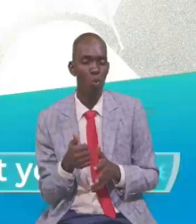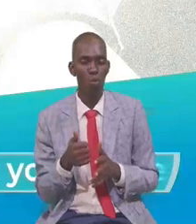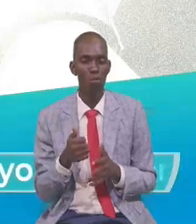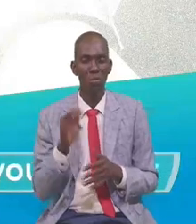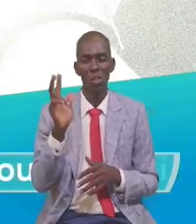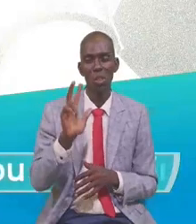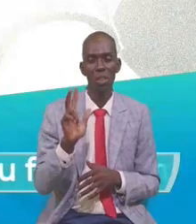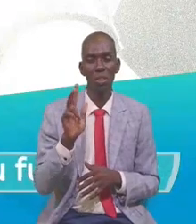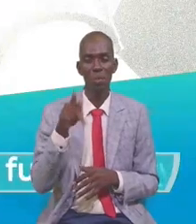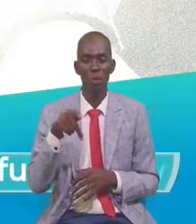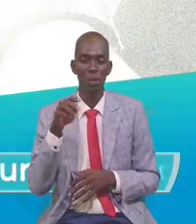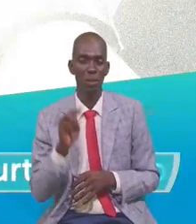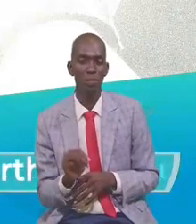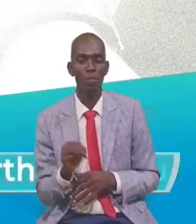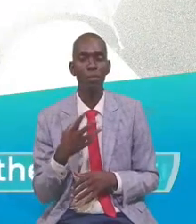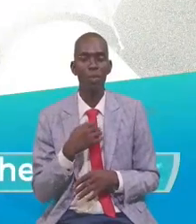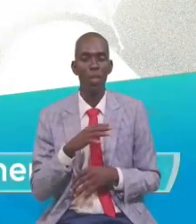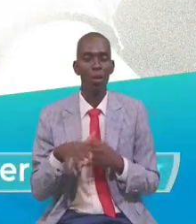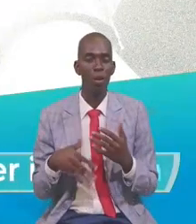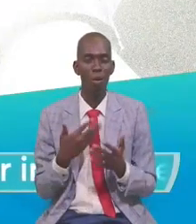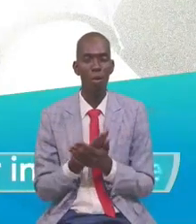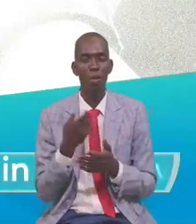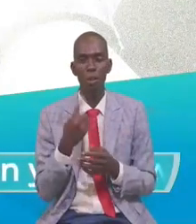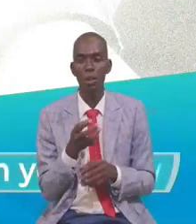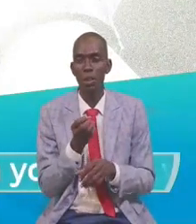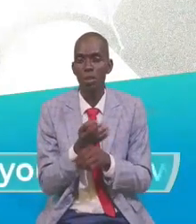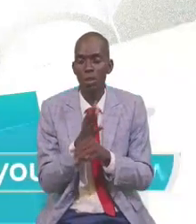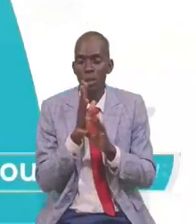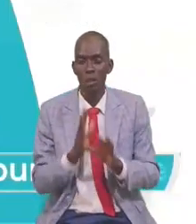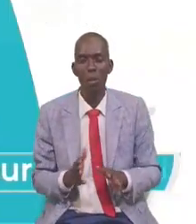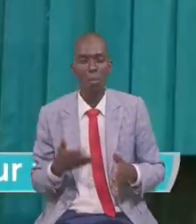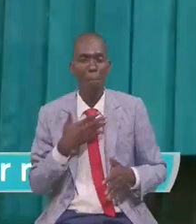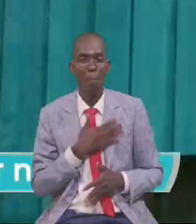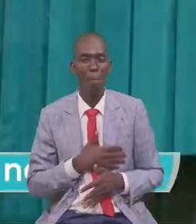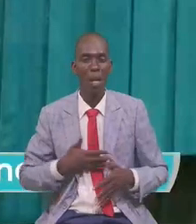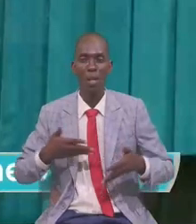avez donné votre vie au Seigneur au cours de ce programme.